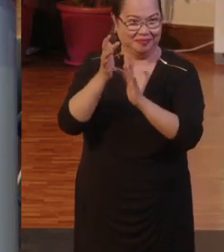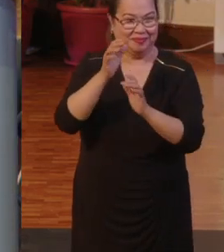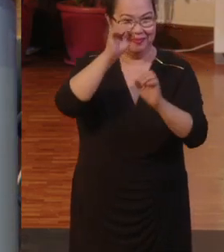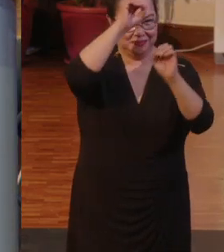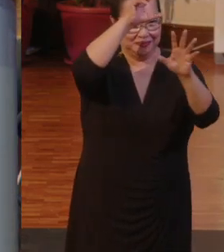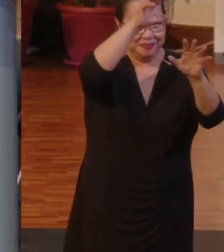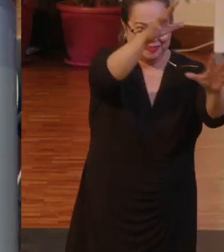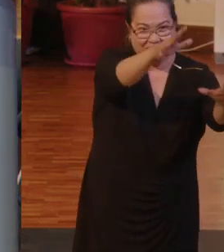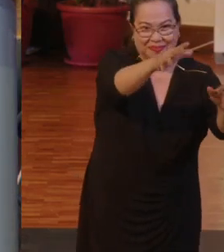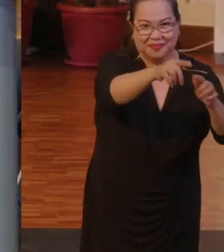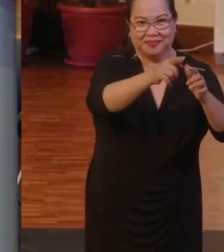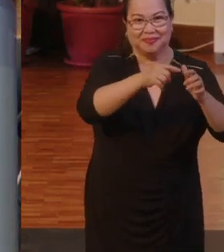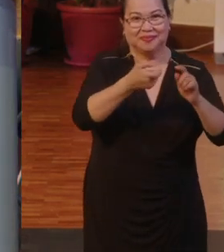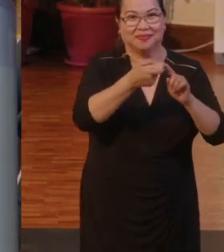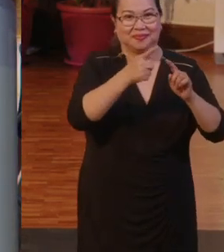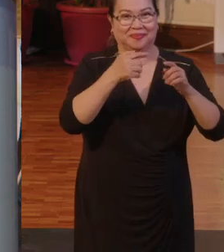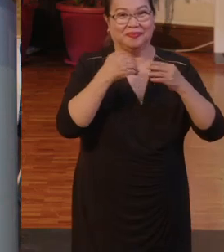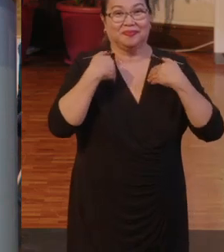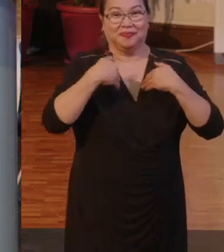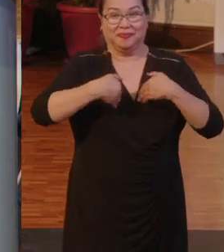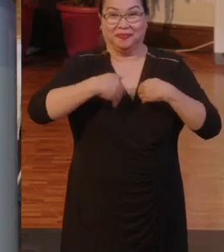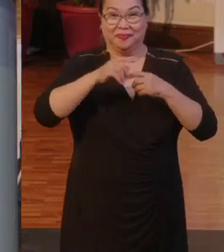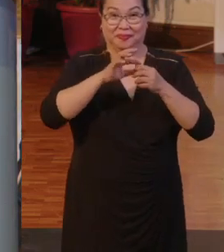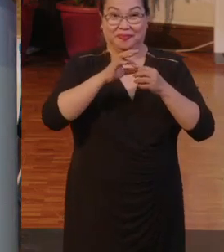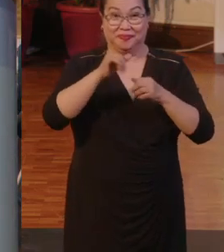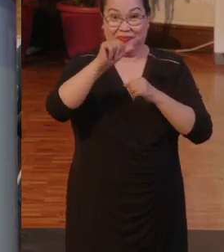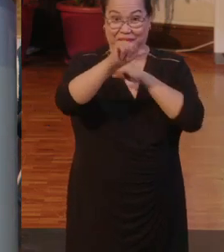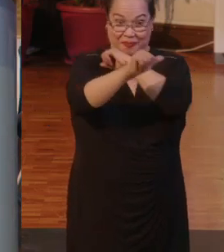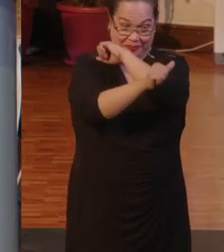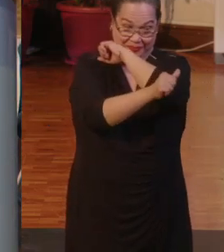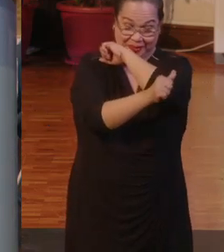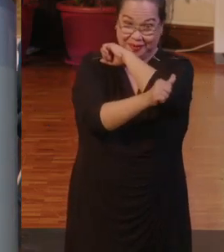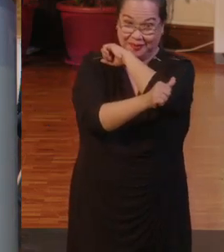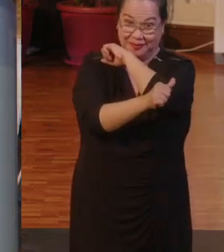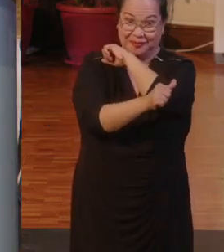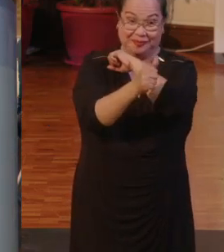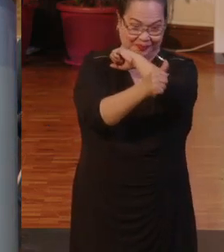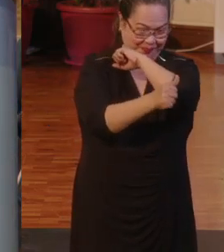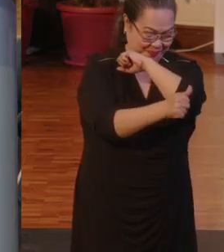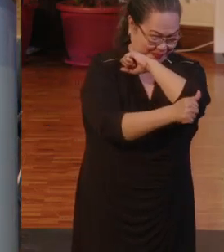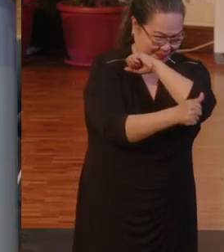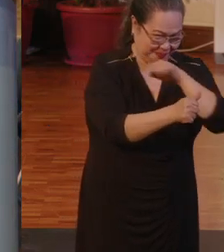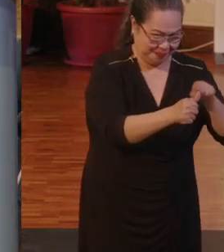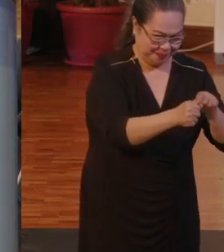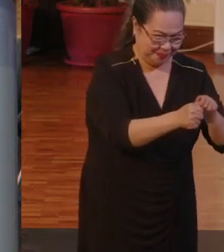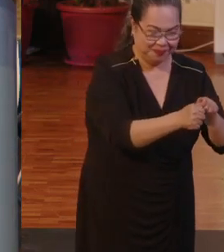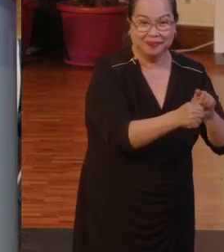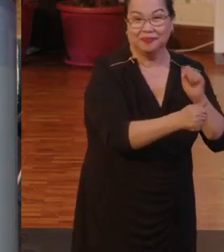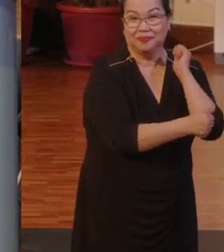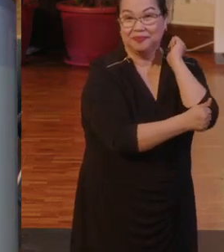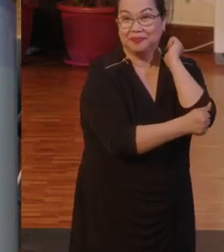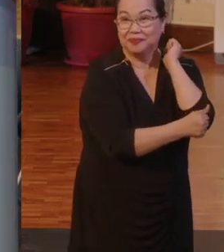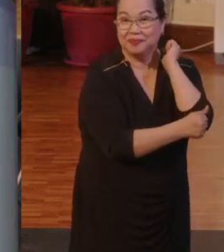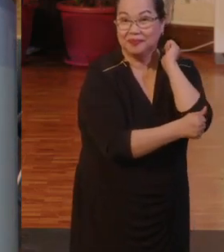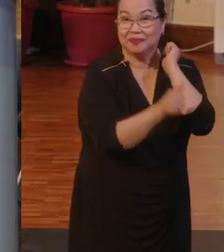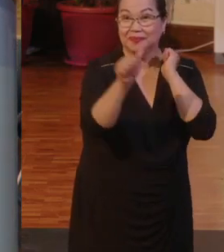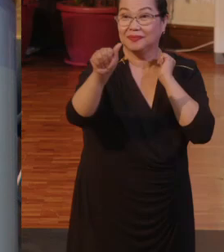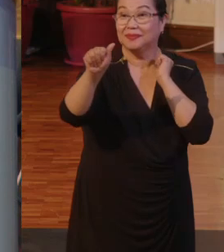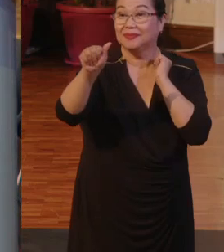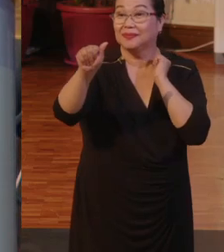nagmula naman sa katawan ni Abraham. Si Abraham po, mga kapatid, ay